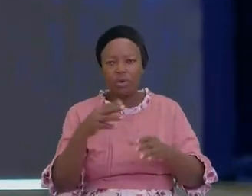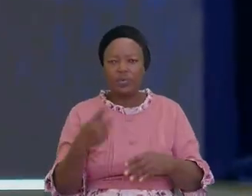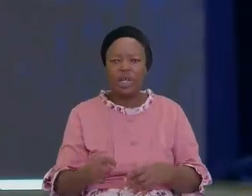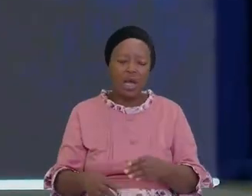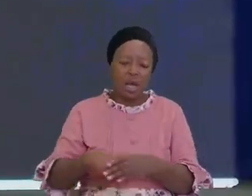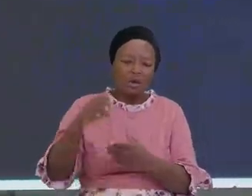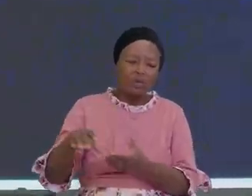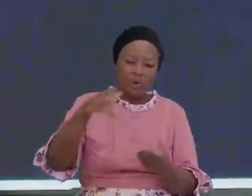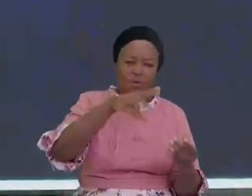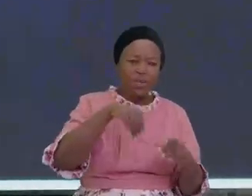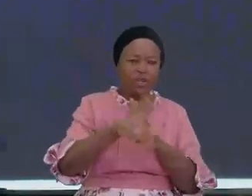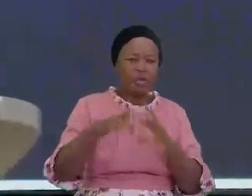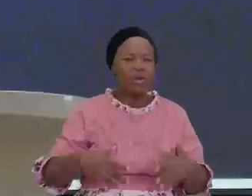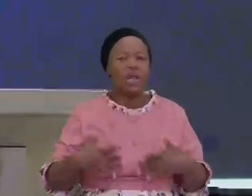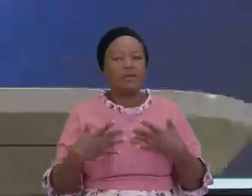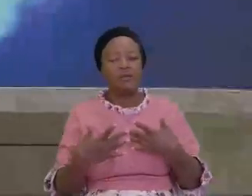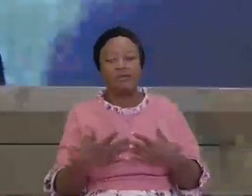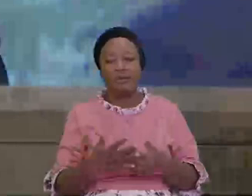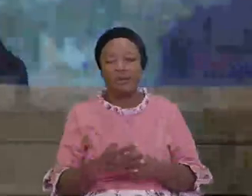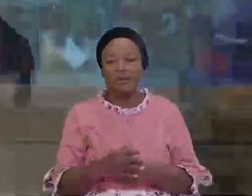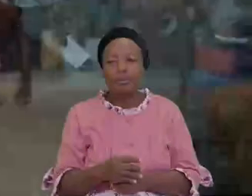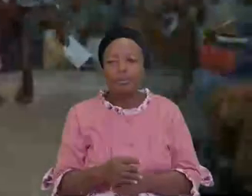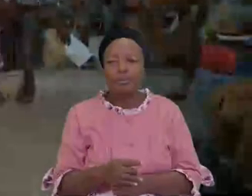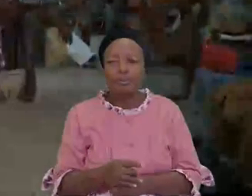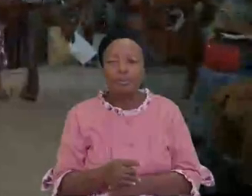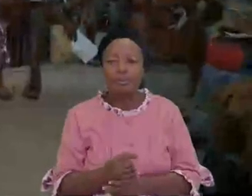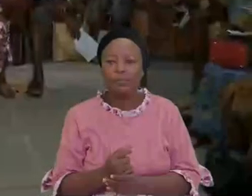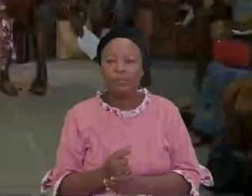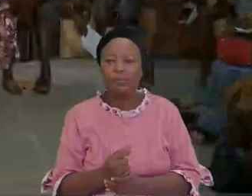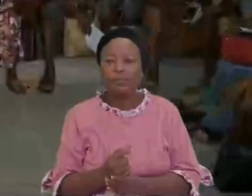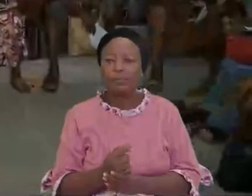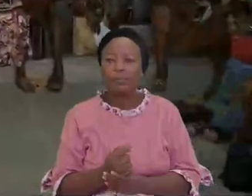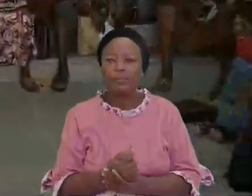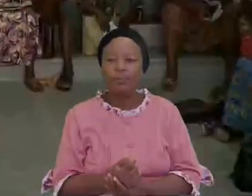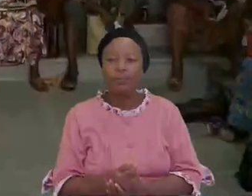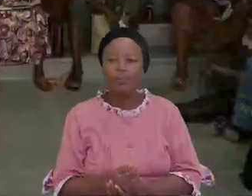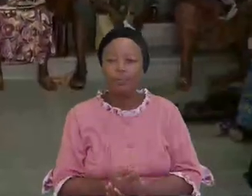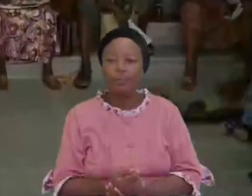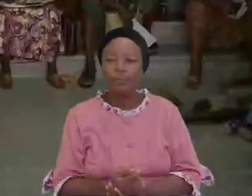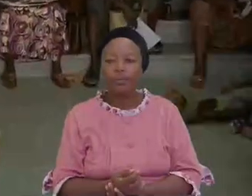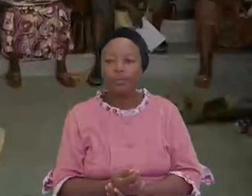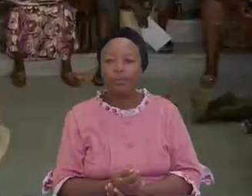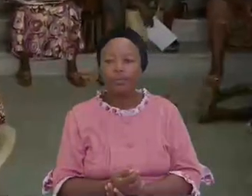la manifestation de l'effusion du déversement de l'Esprit de Dieu dans ta vie.